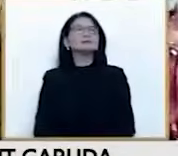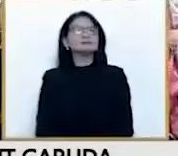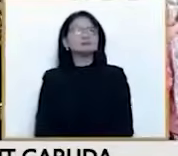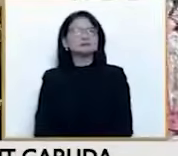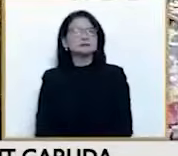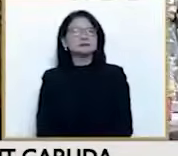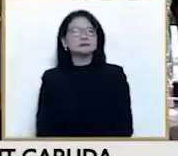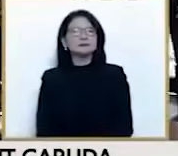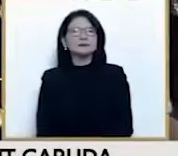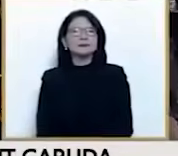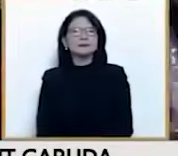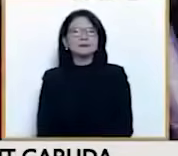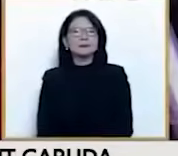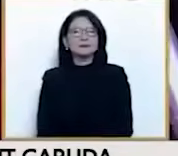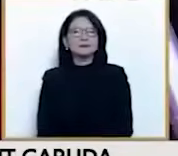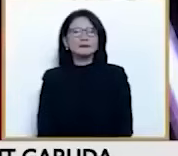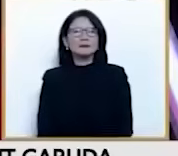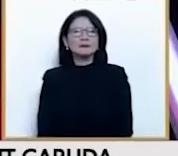Jakarta.